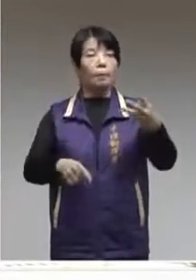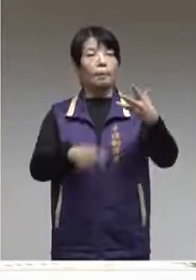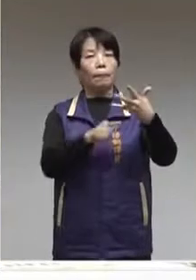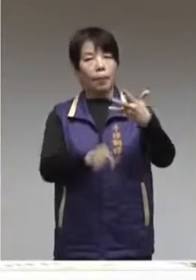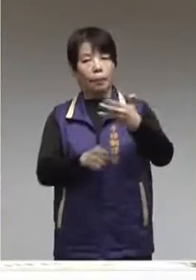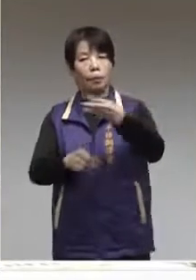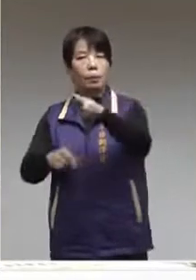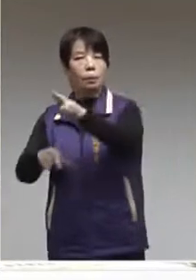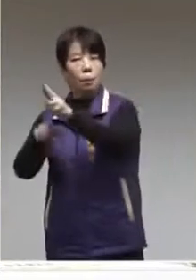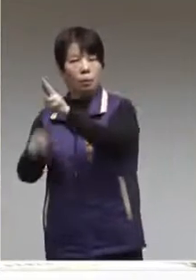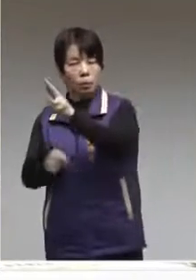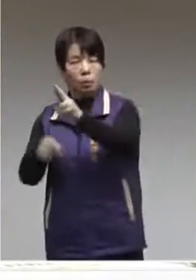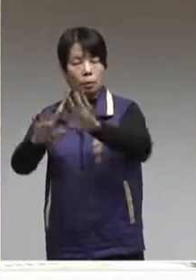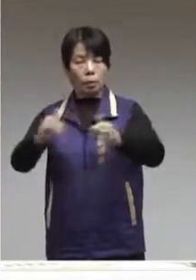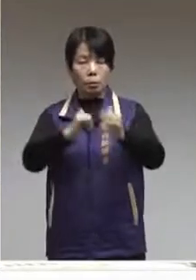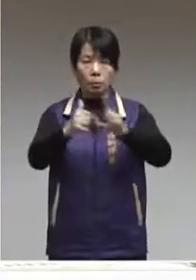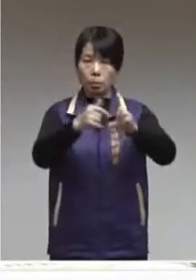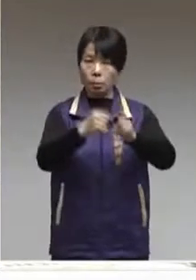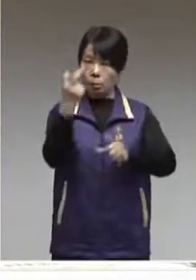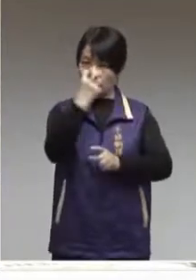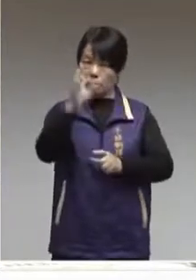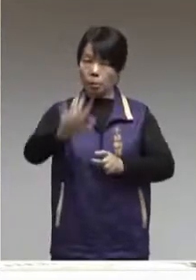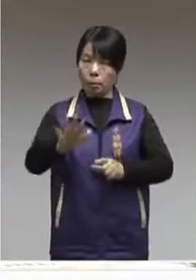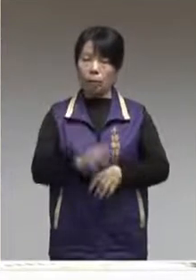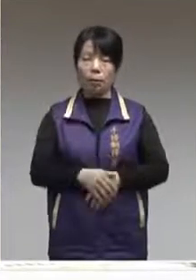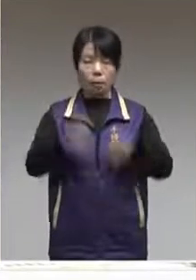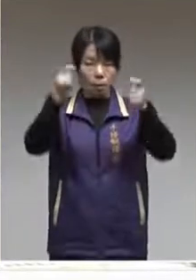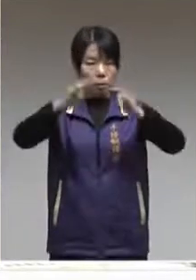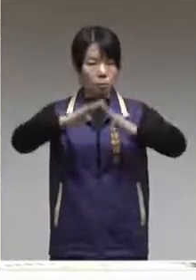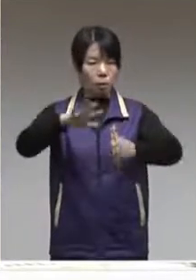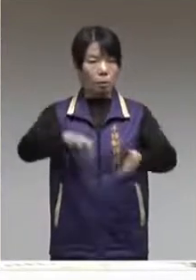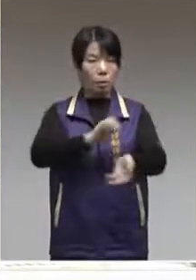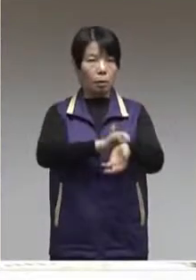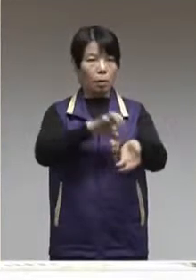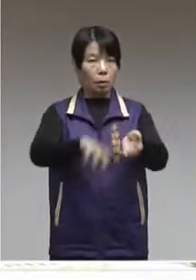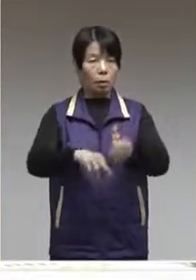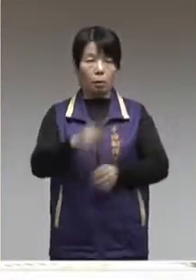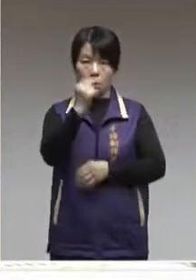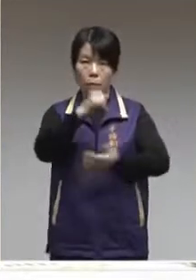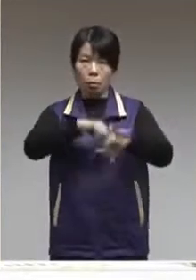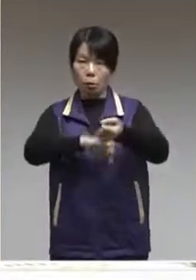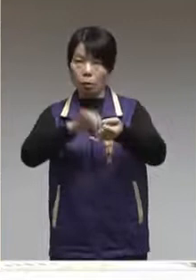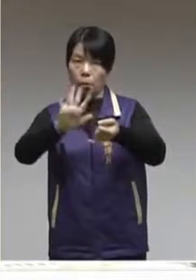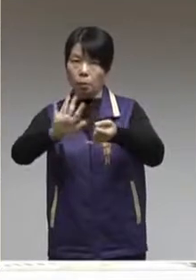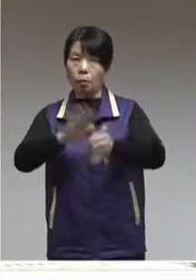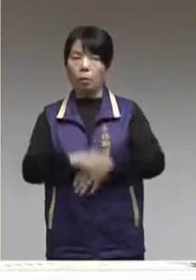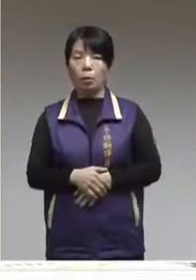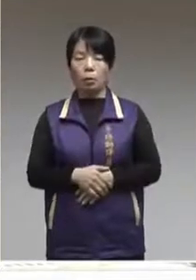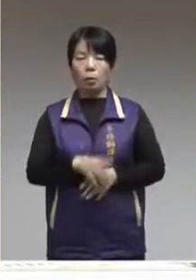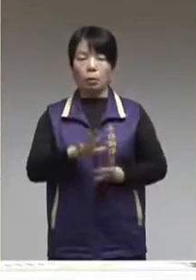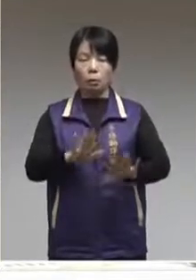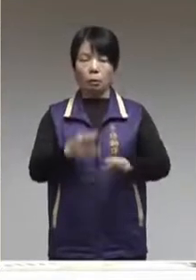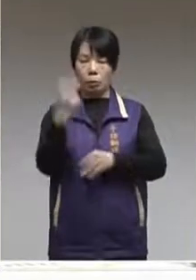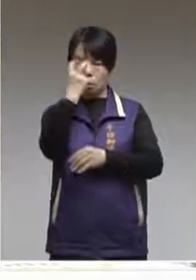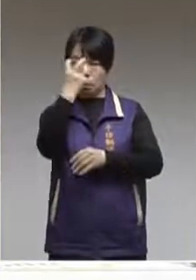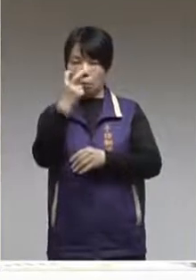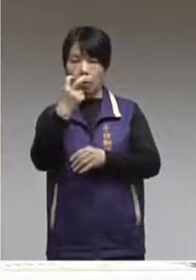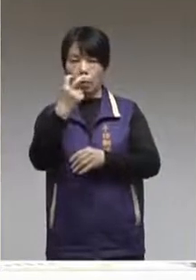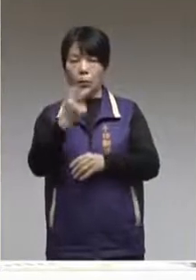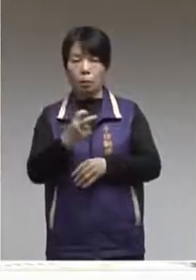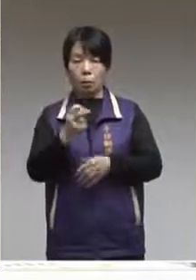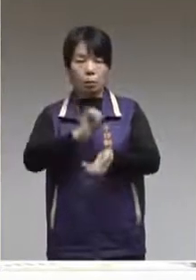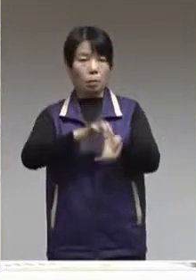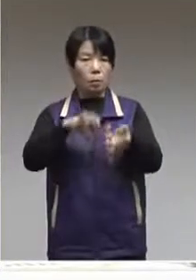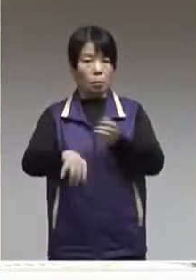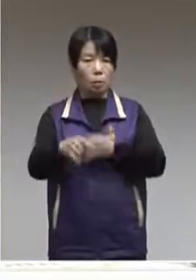们在做社区监测。我们高雄市现在也有几个诊所，本来就是我们的特约诊所，我们的哨兵诊所啦，简单讲是这样，那帮